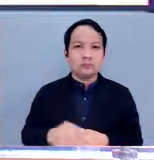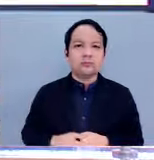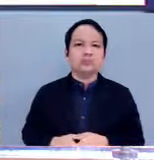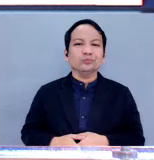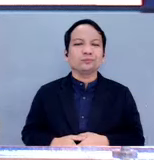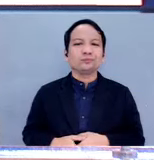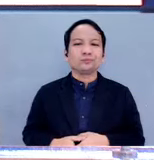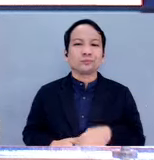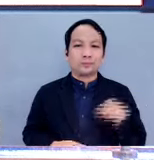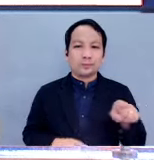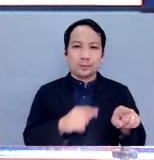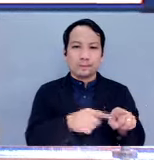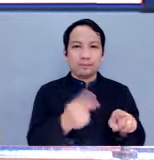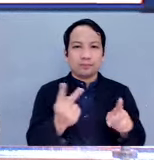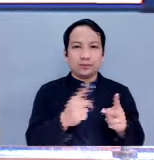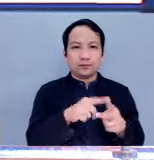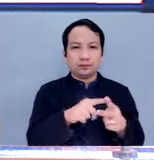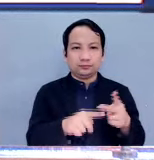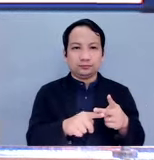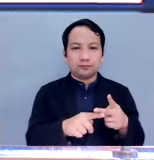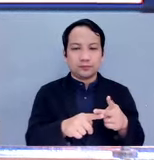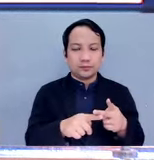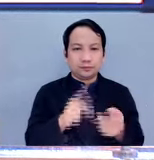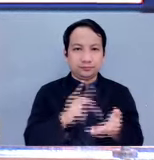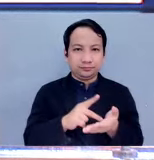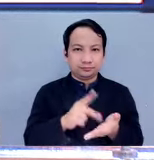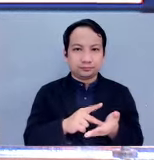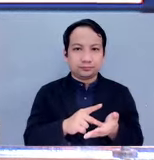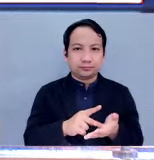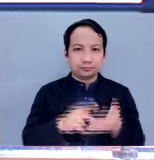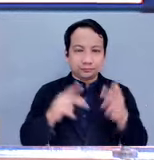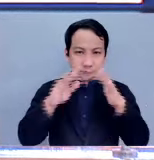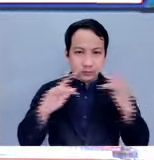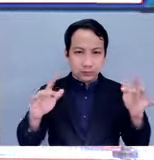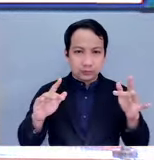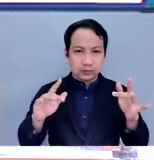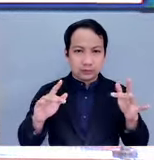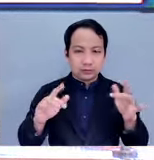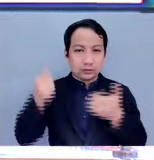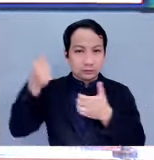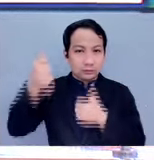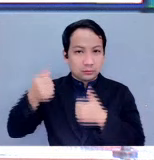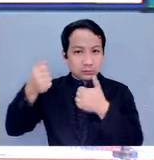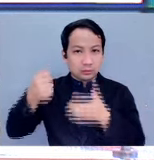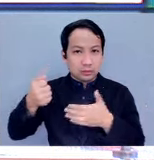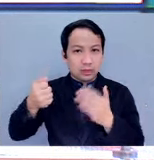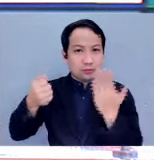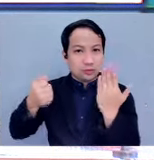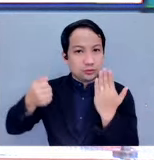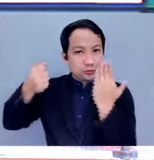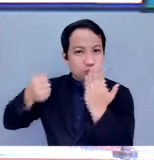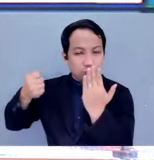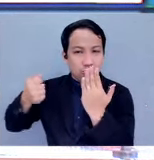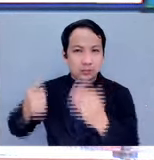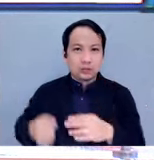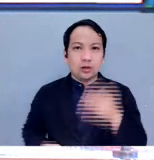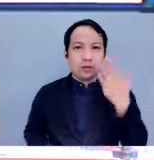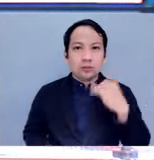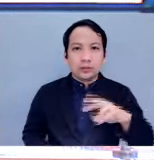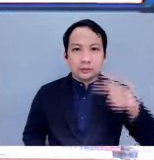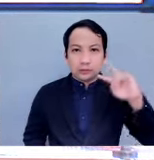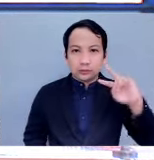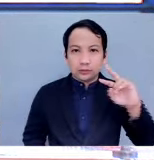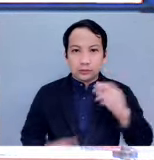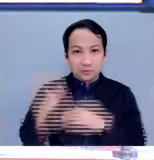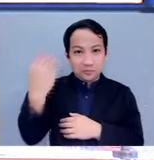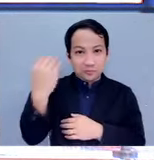Arestado ang dalawang lalaking pasaway sa pagdiriwang ng Sinulog Festival nitong weekend. Nagpa-picture kasi sila ng naka-dirty finger